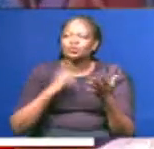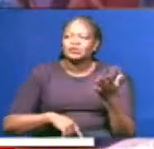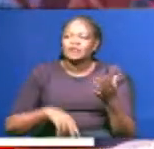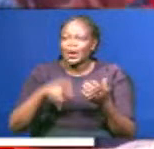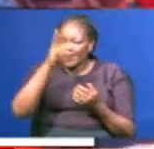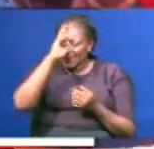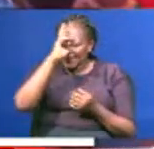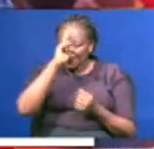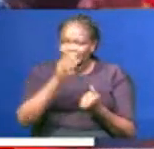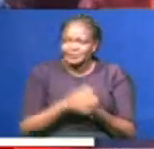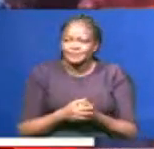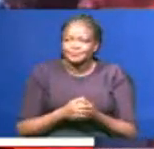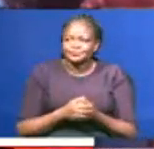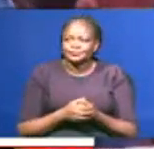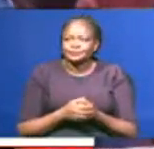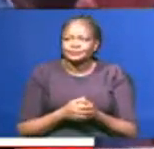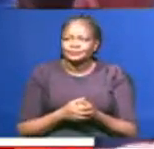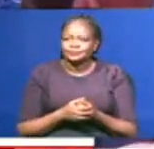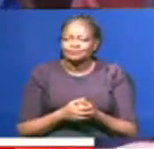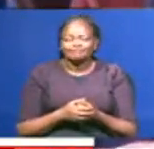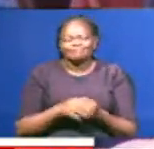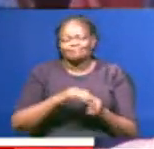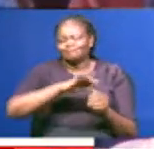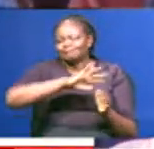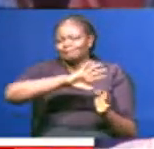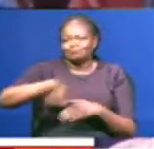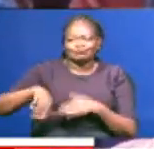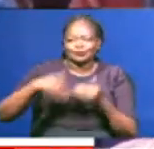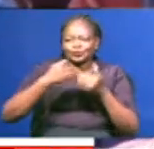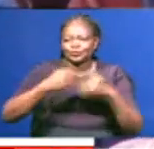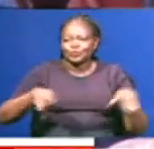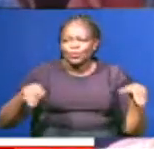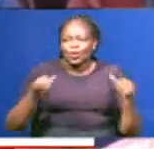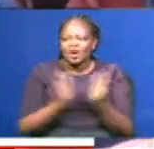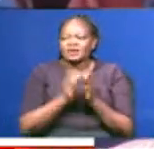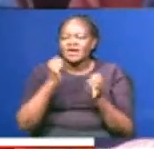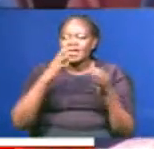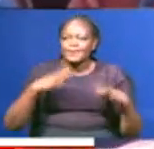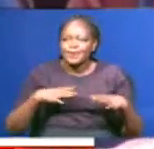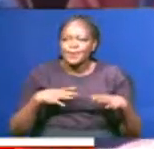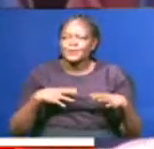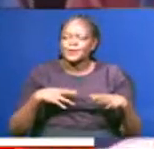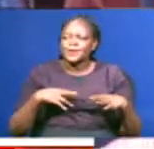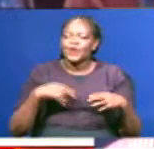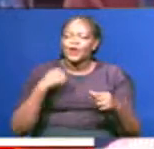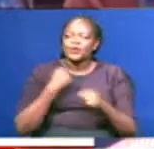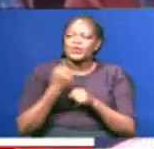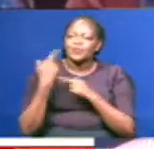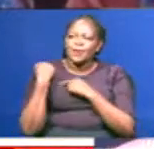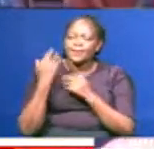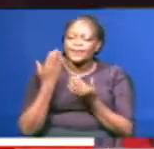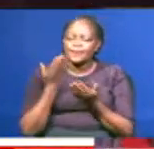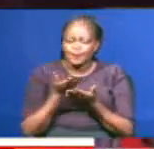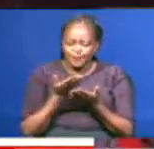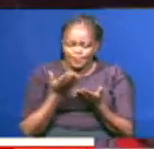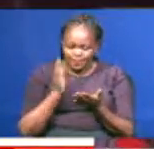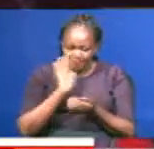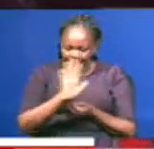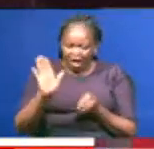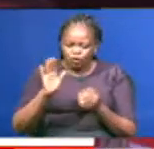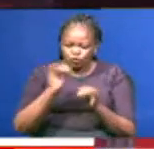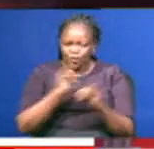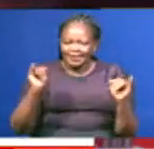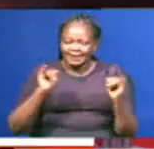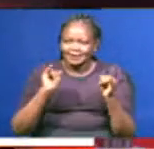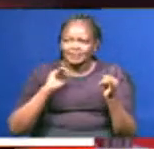wetu wasimame kando wa Kenya wachukue jukumu lao la kusafisha nchi yetu. Kila